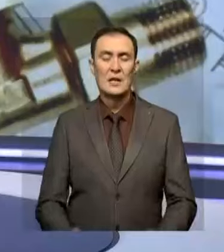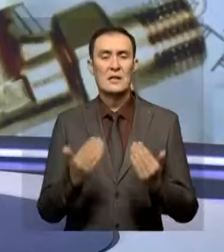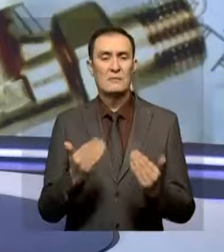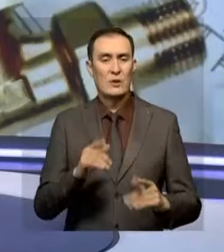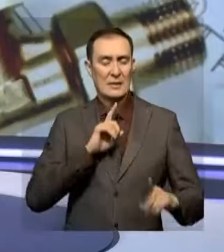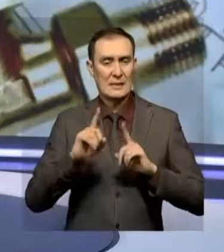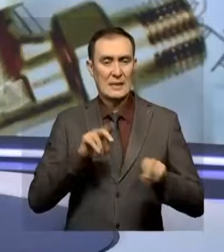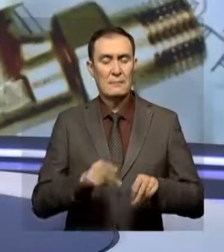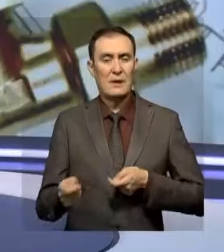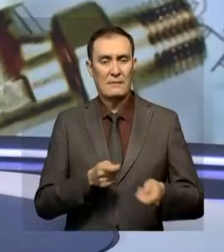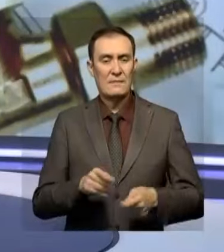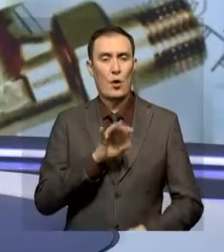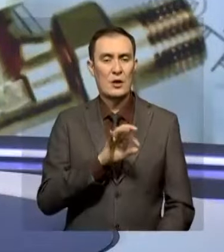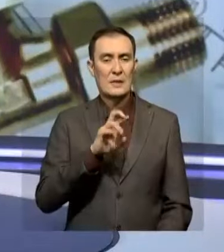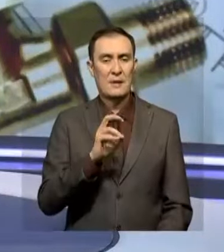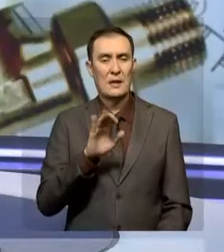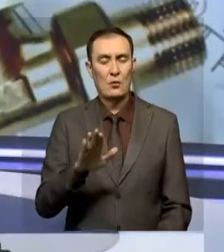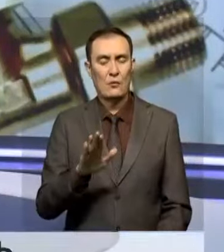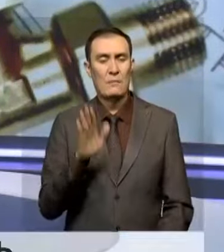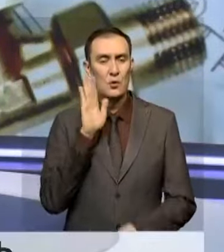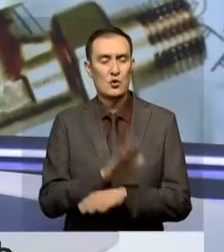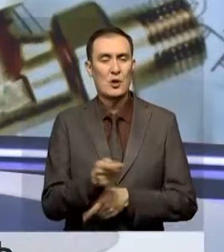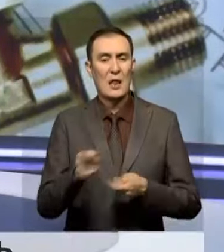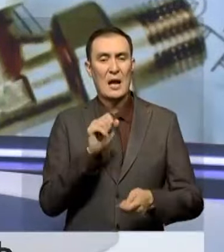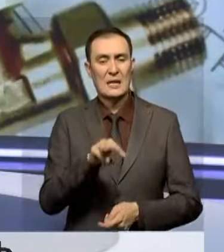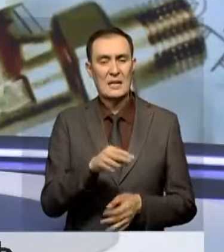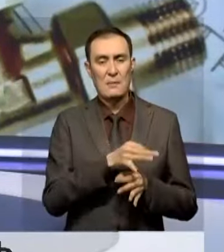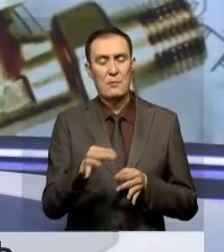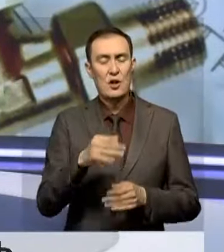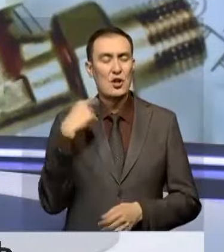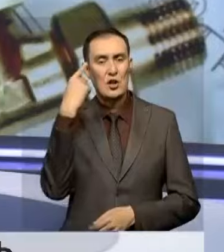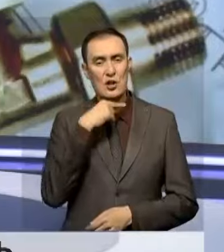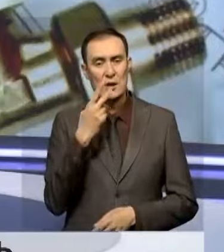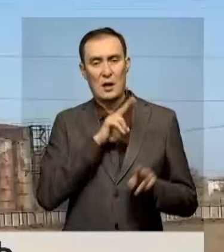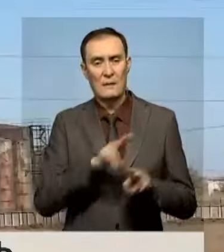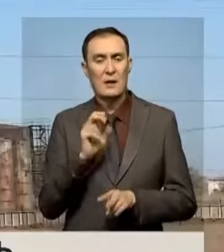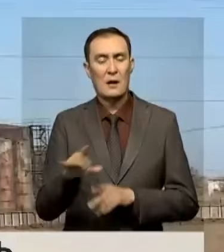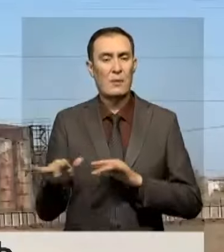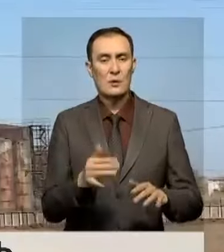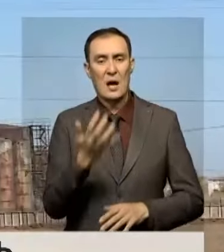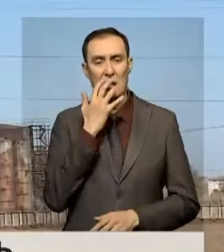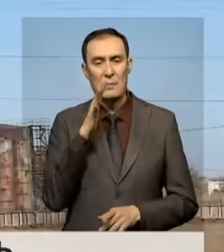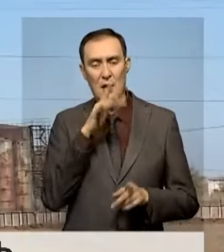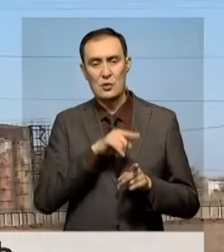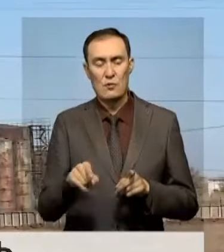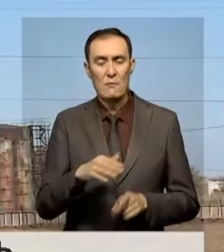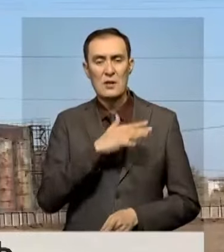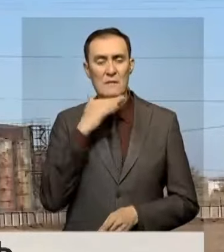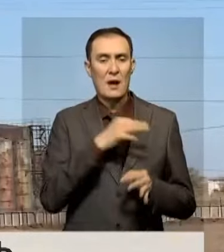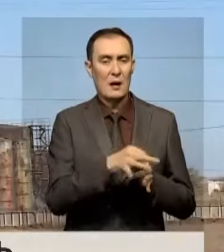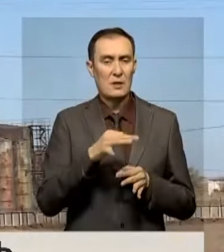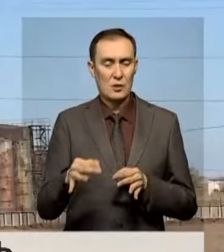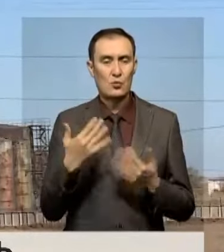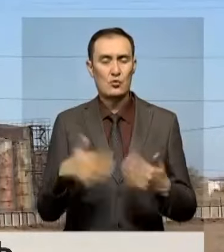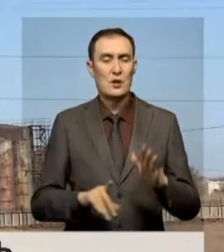Сегодня на заседании правительства Ужас Бектенов поручил акимам лично контролировать, как проходит отопительный сезон. В большинстве регионов